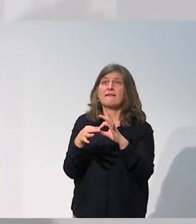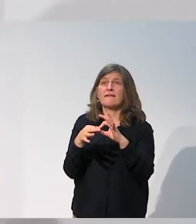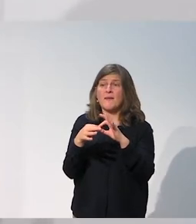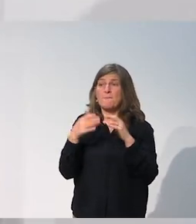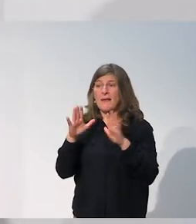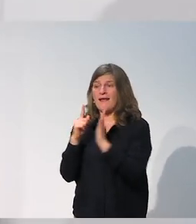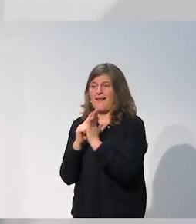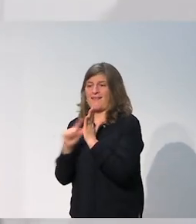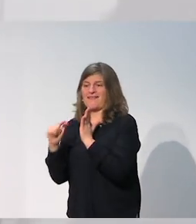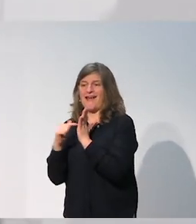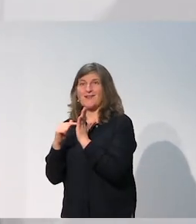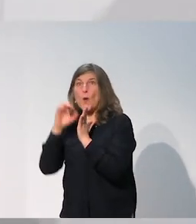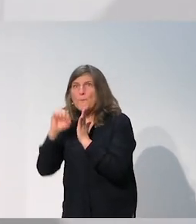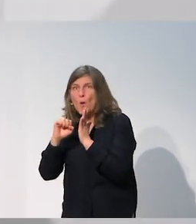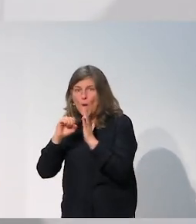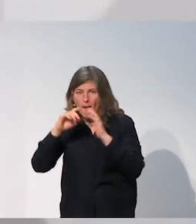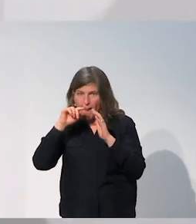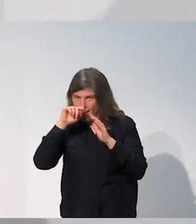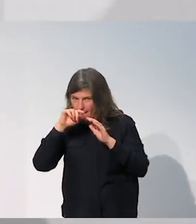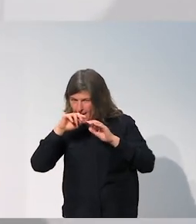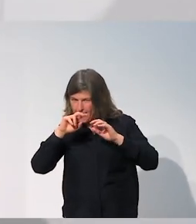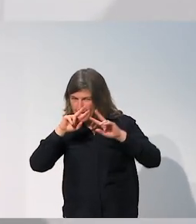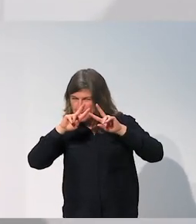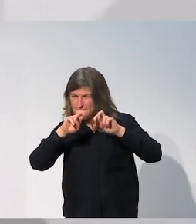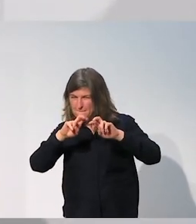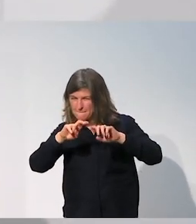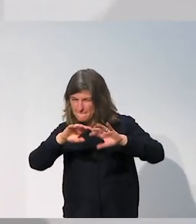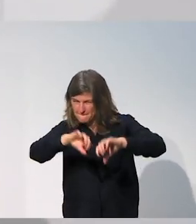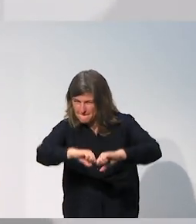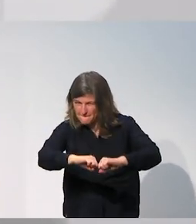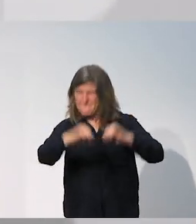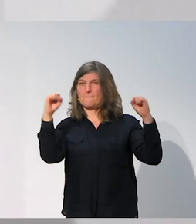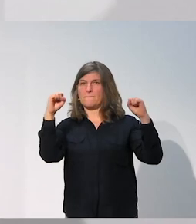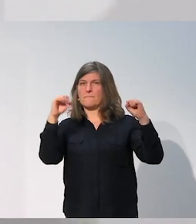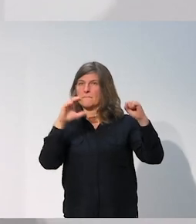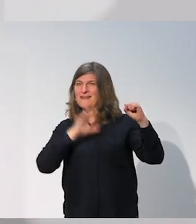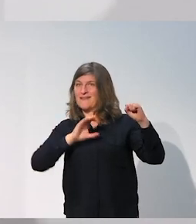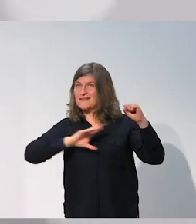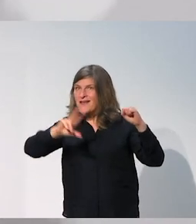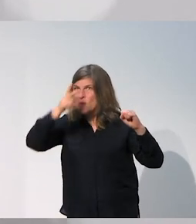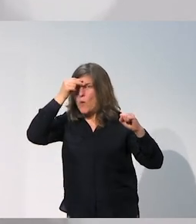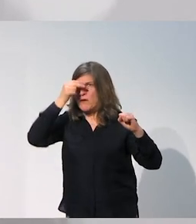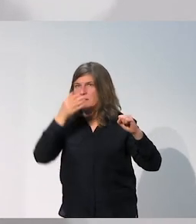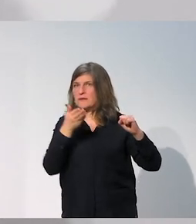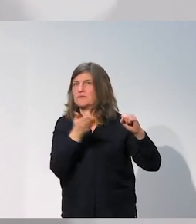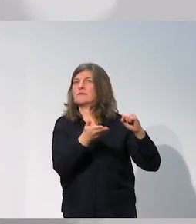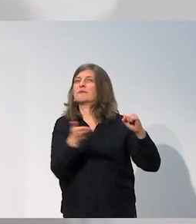de s'approcher de ce qui est indémêlable. Hein, et de ne. En tout cas, de tenter